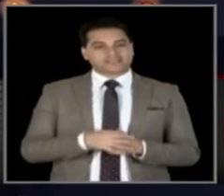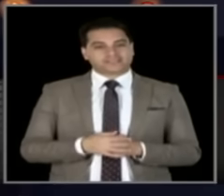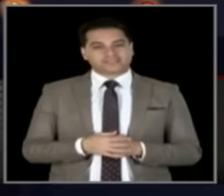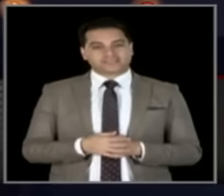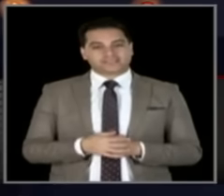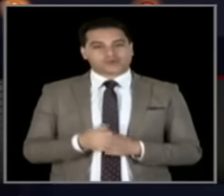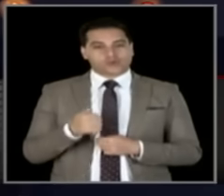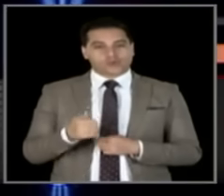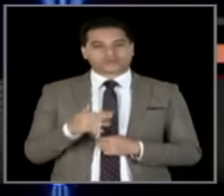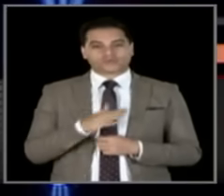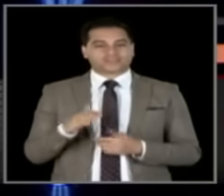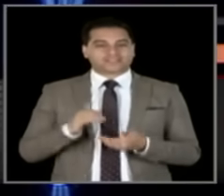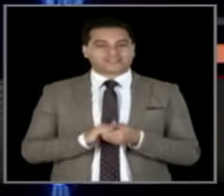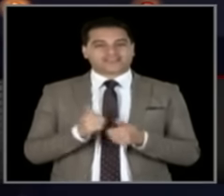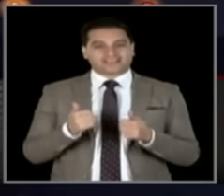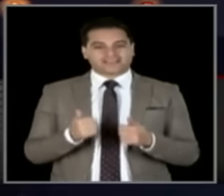كويس إن أنتوا اتفقتوا.